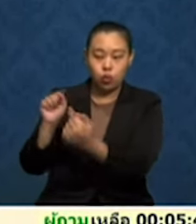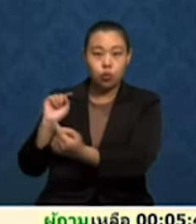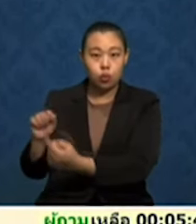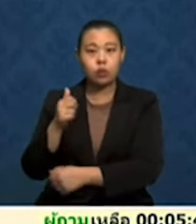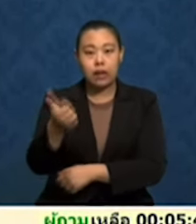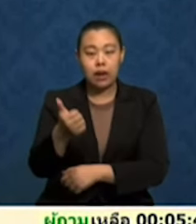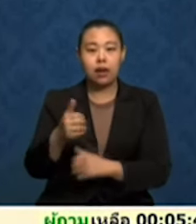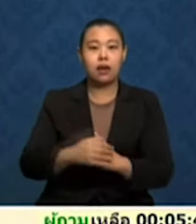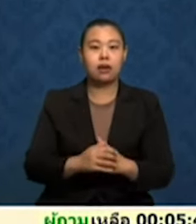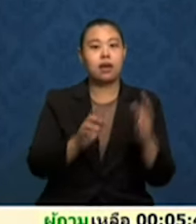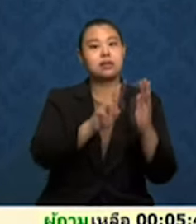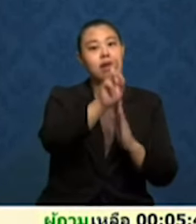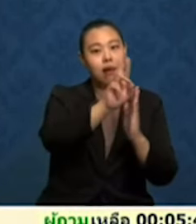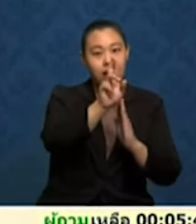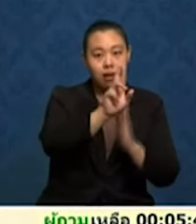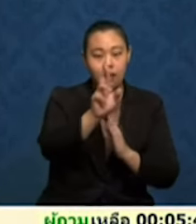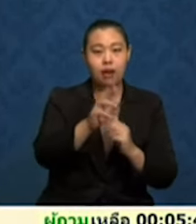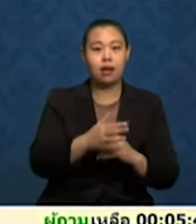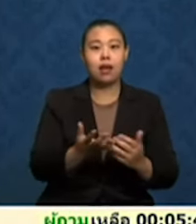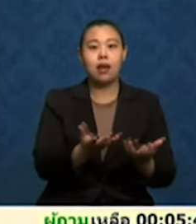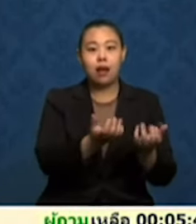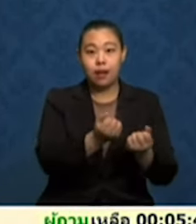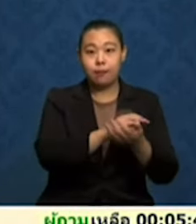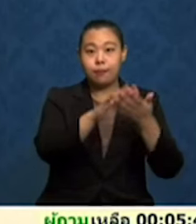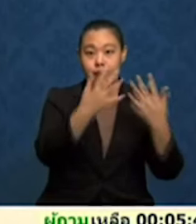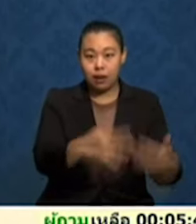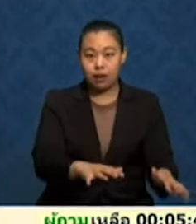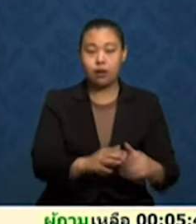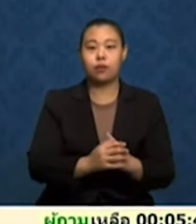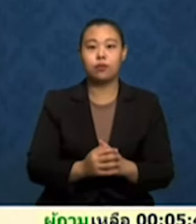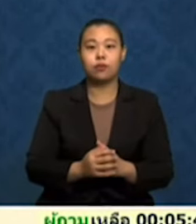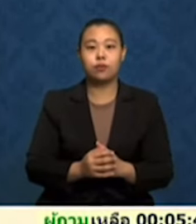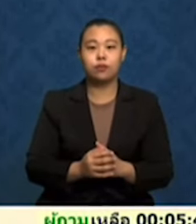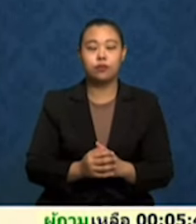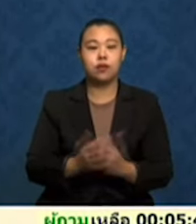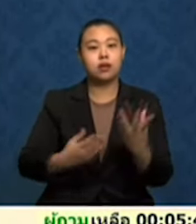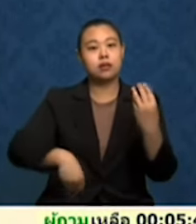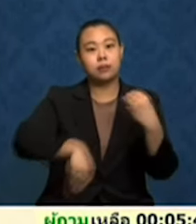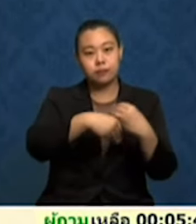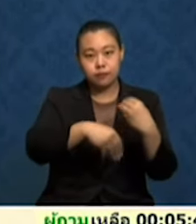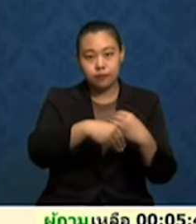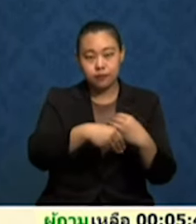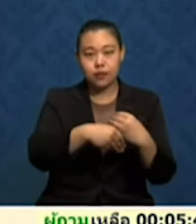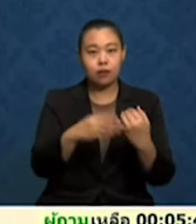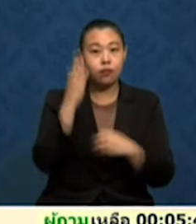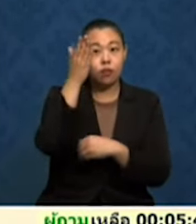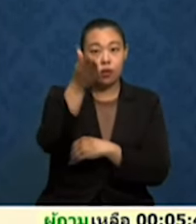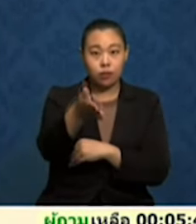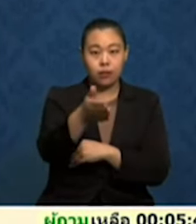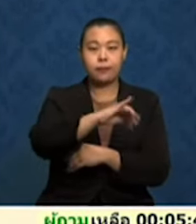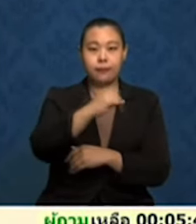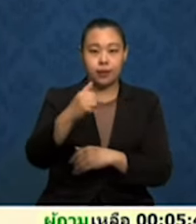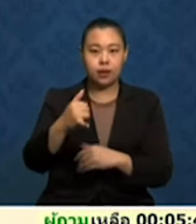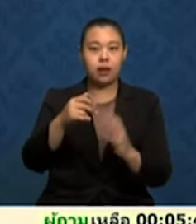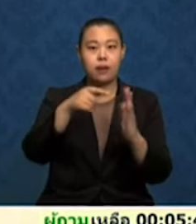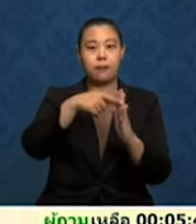ม่แม่สายที่เชียงรายได้รับแล้วนะคะและส่วนที่จะเพิ่มเติมมาในอนาคตนี้นะคะไม่ว่าจะเป็นพะเย